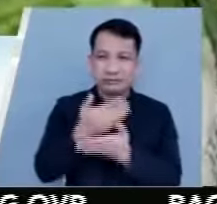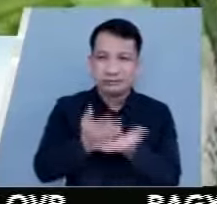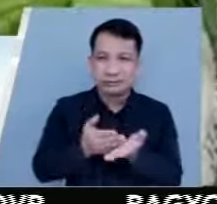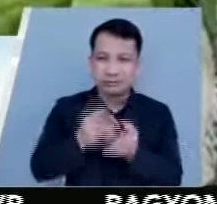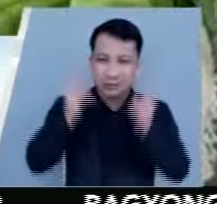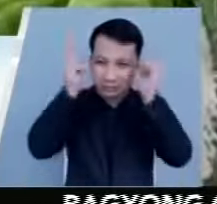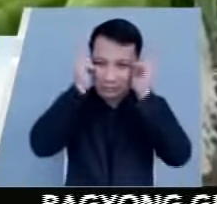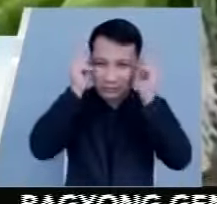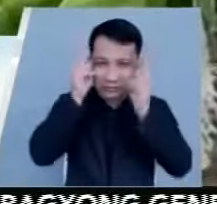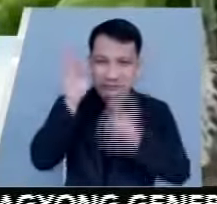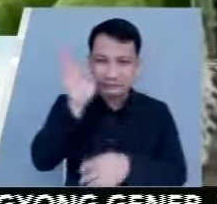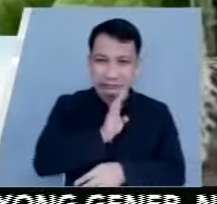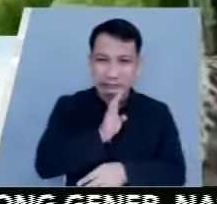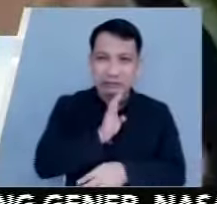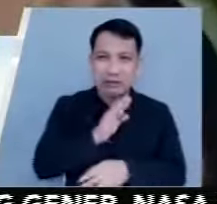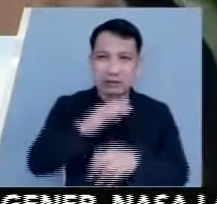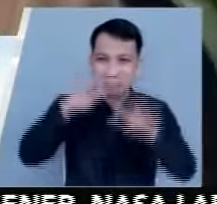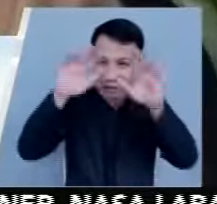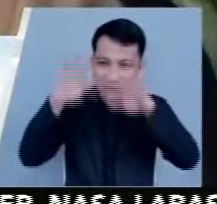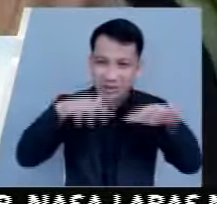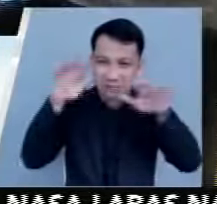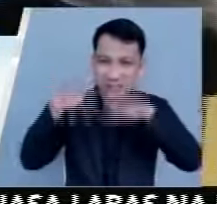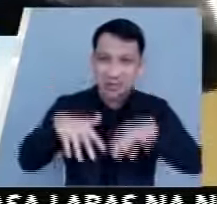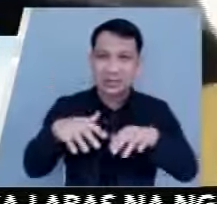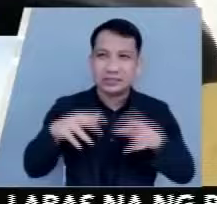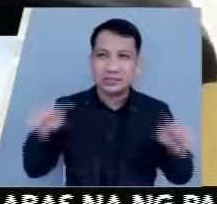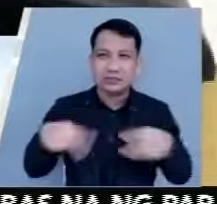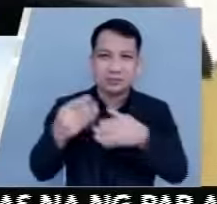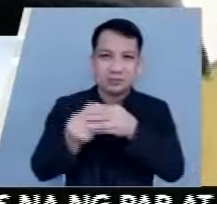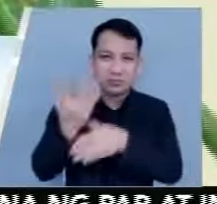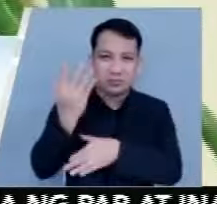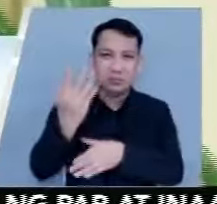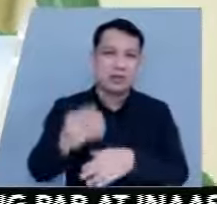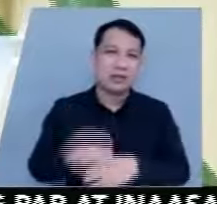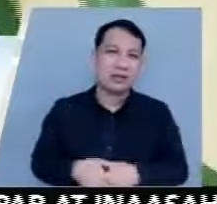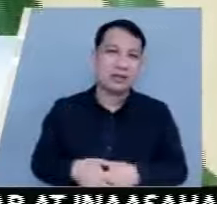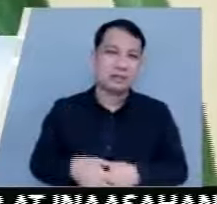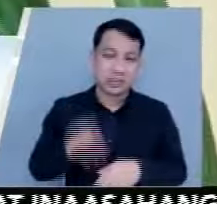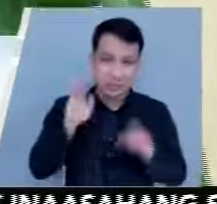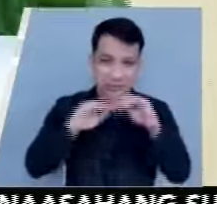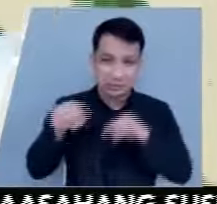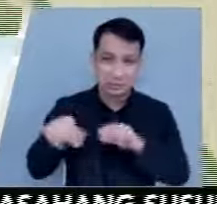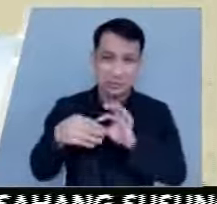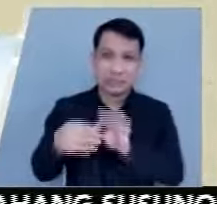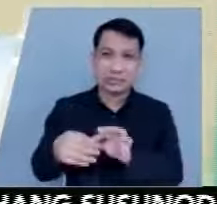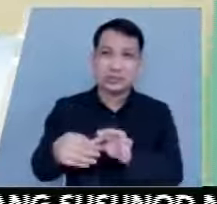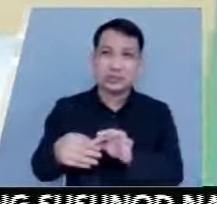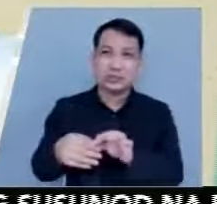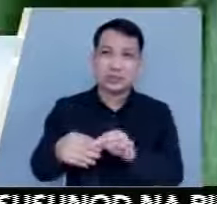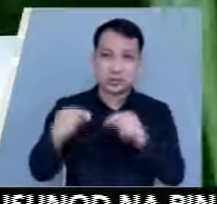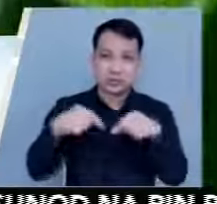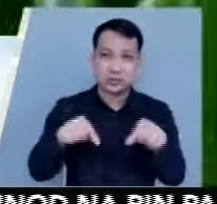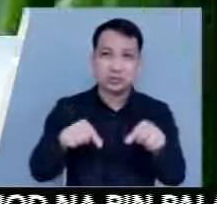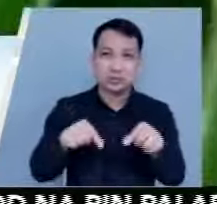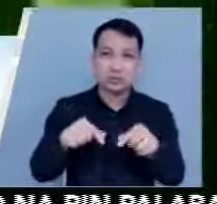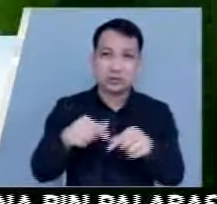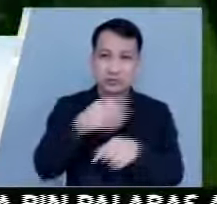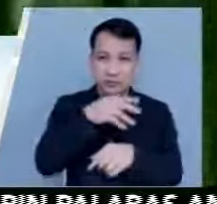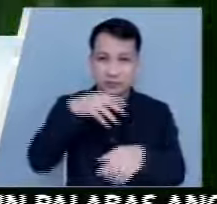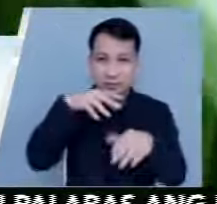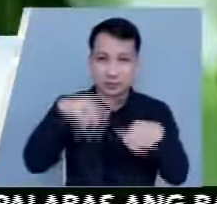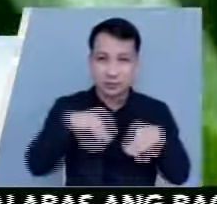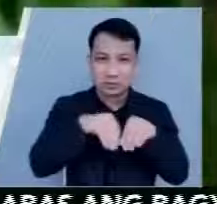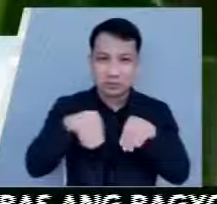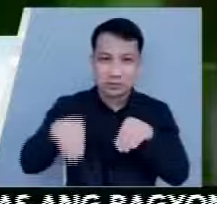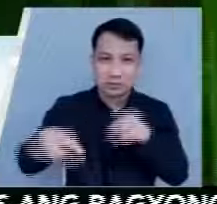sa bagyo at saka sa bulkan. Madami talaga. Problema rin tuloy ang mga vegetable farmer gaya ng Roseline. Ang mga aanihin na